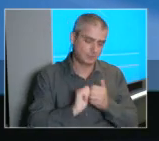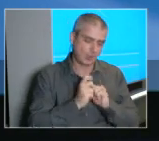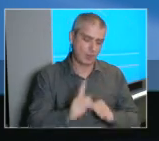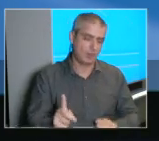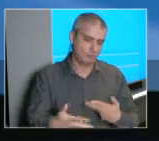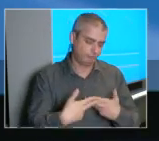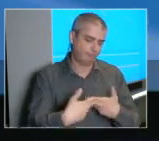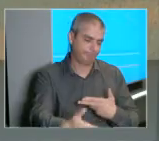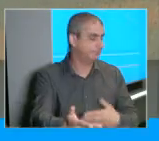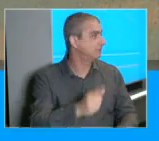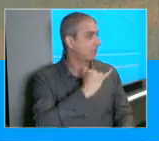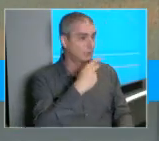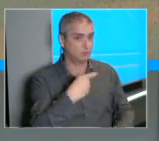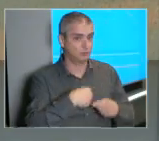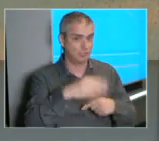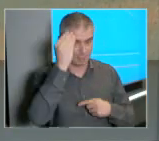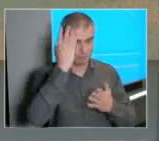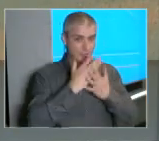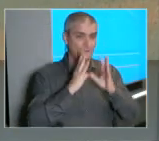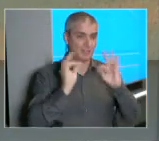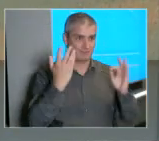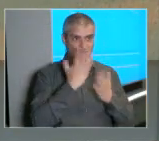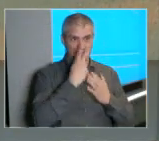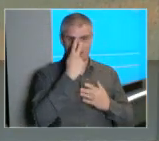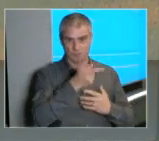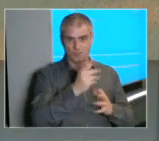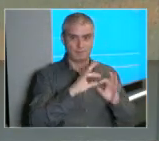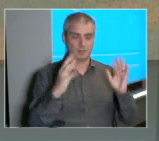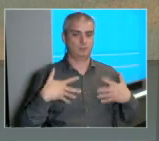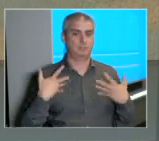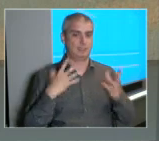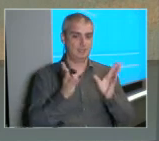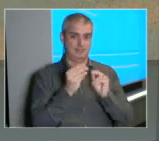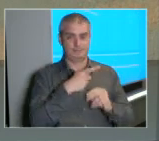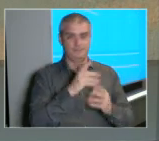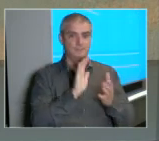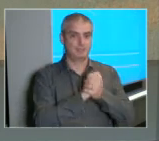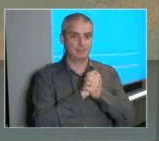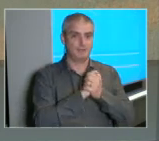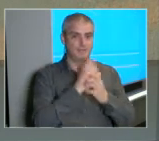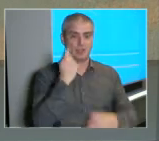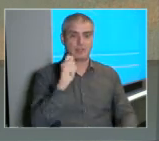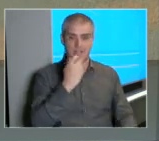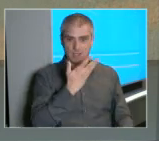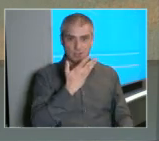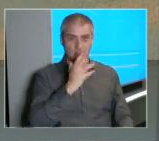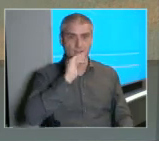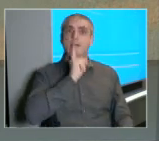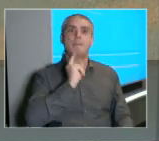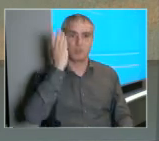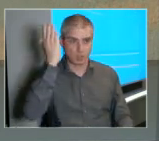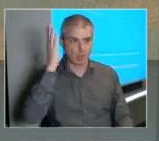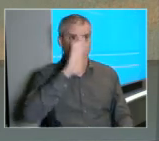או לא. אמנם שנת הלימודים נפתחת וראינו קודם, פתחנו אותה בשמחה יחד עם החברות היקרות ברמת